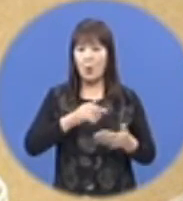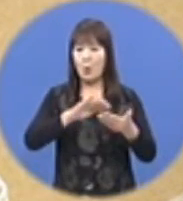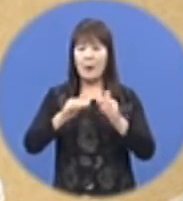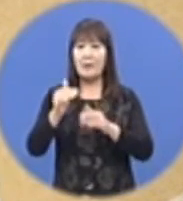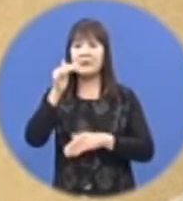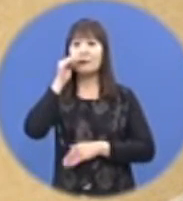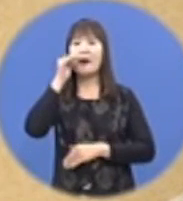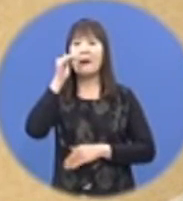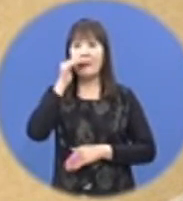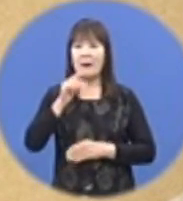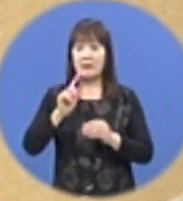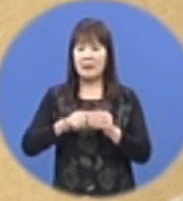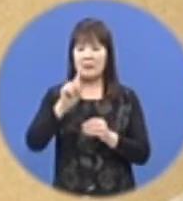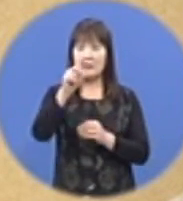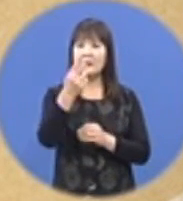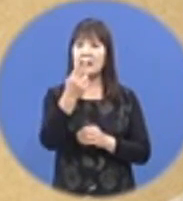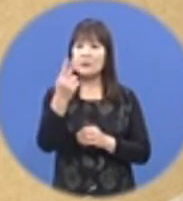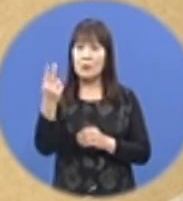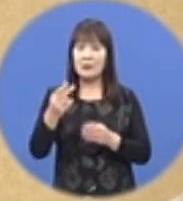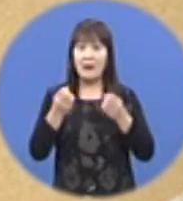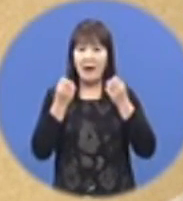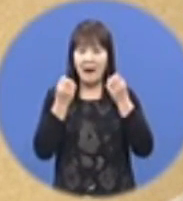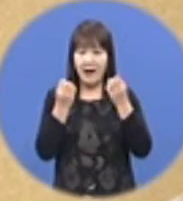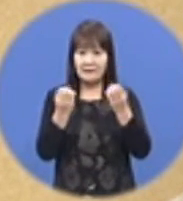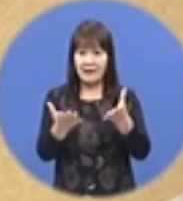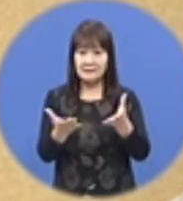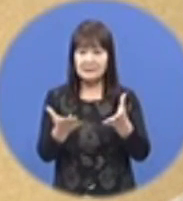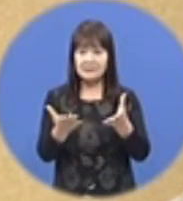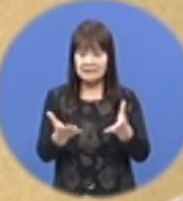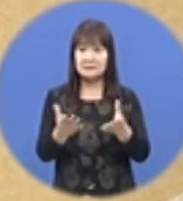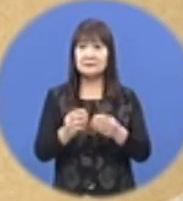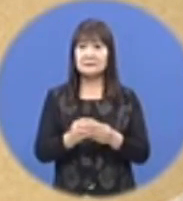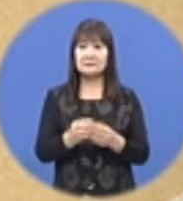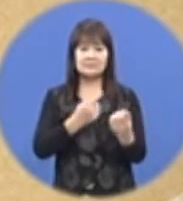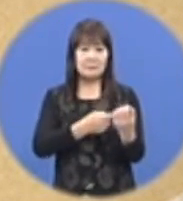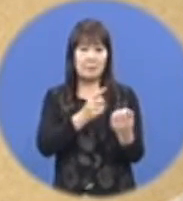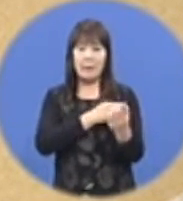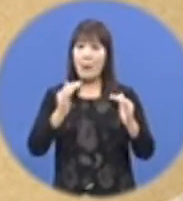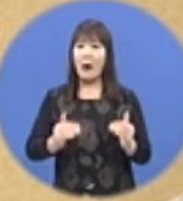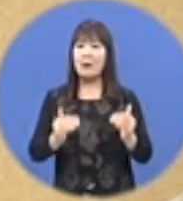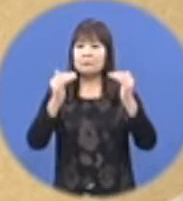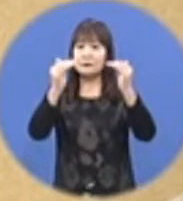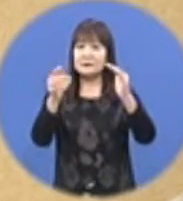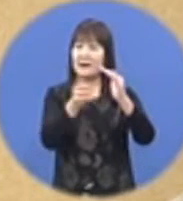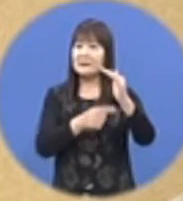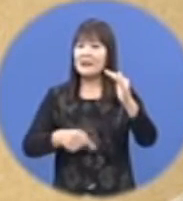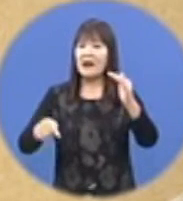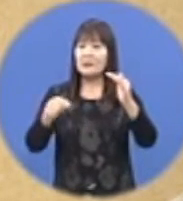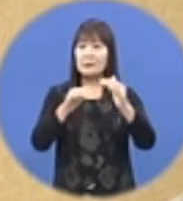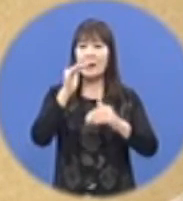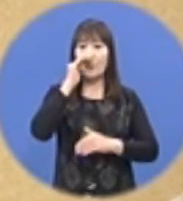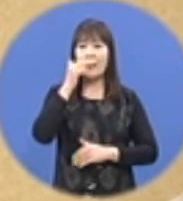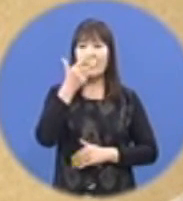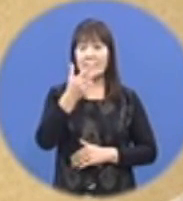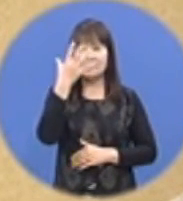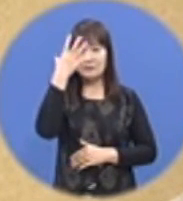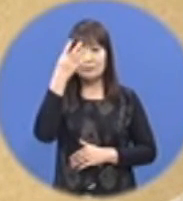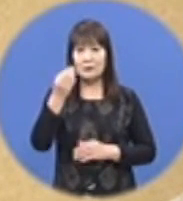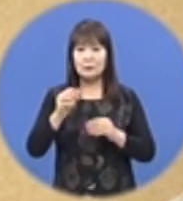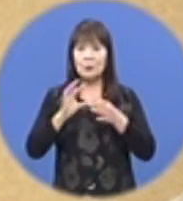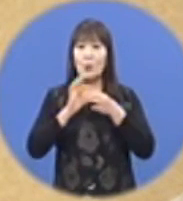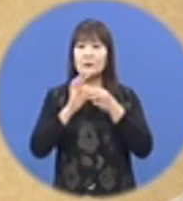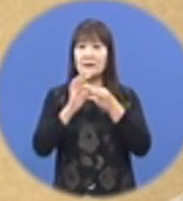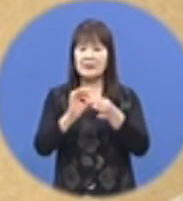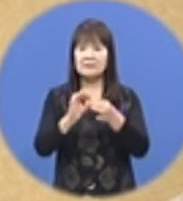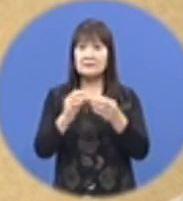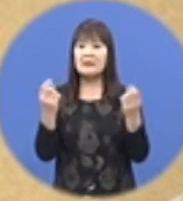歌山なんですが、来年度からまた新たな形で、さらにパワーアップした内容で和歌山市の魅力をお伝えする番組へと